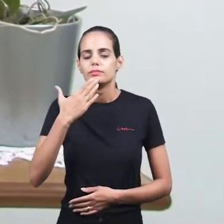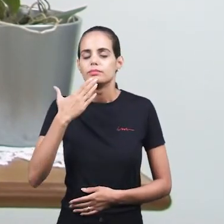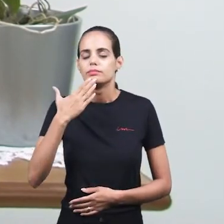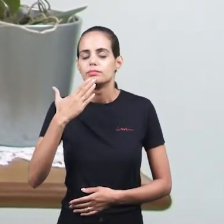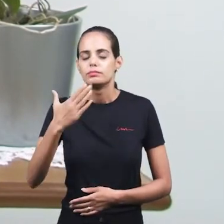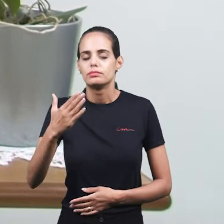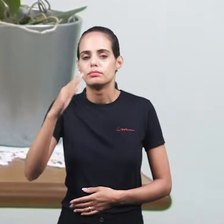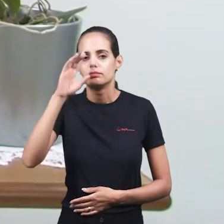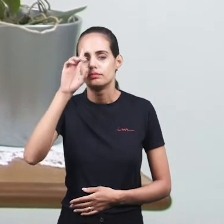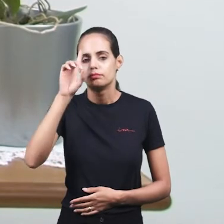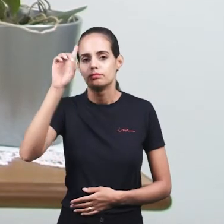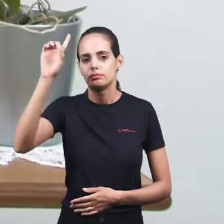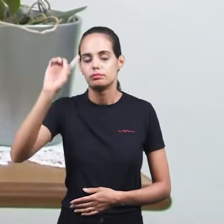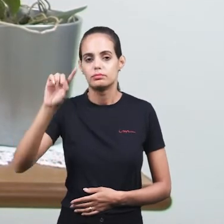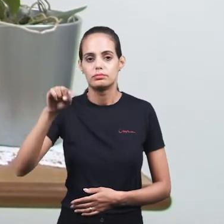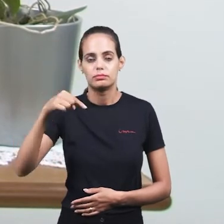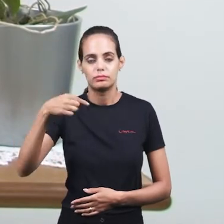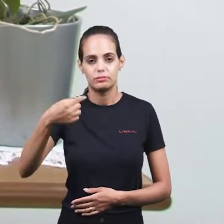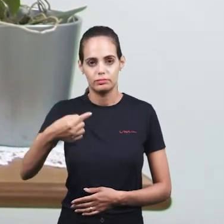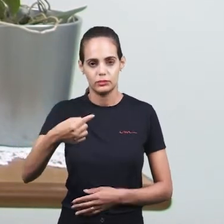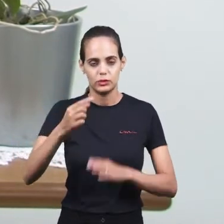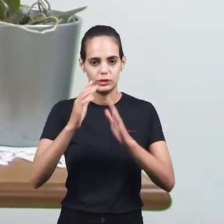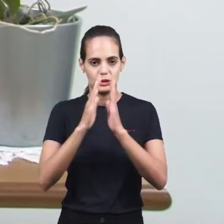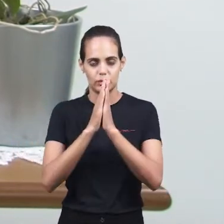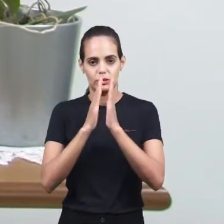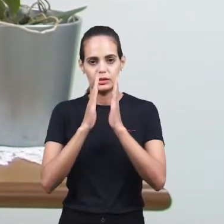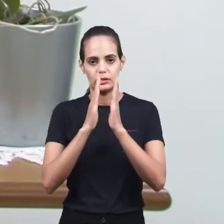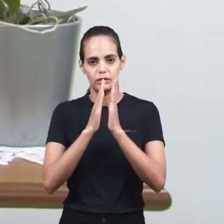Мы помолимся к Богу, и